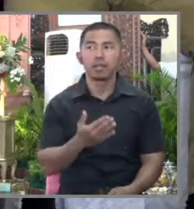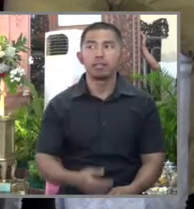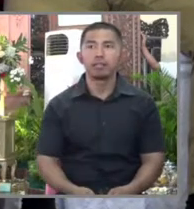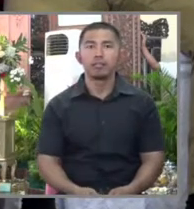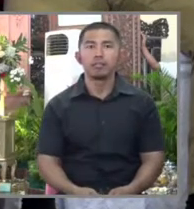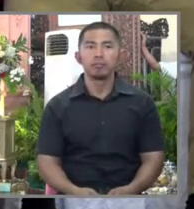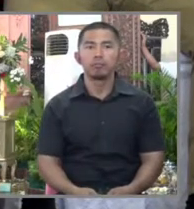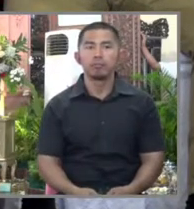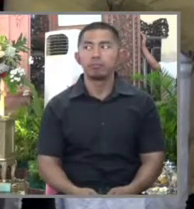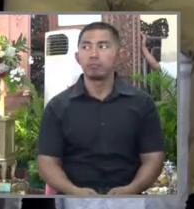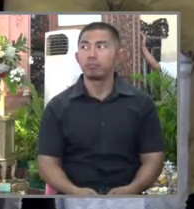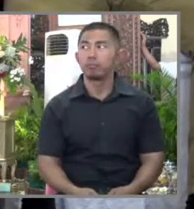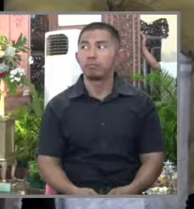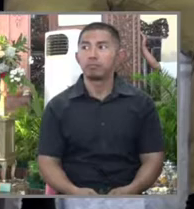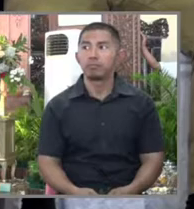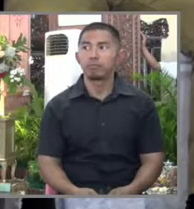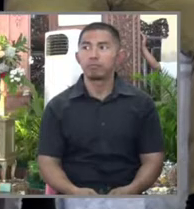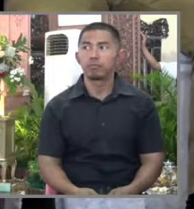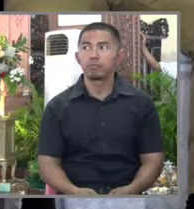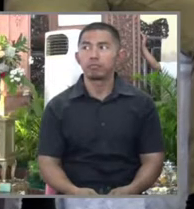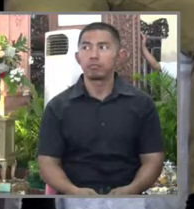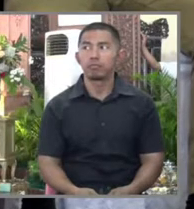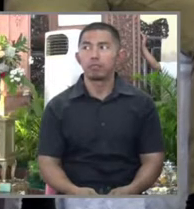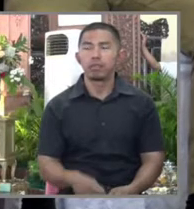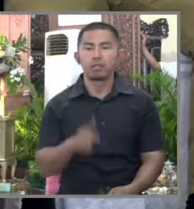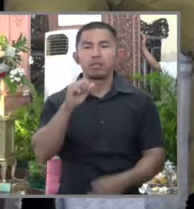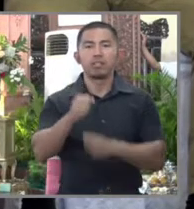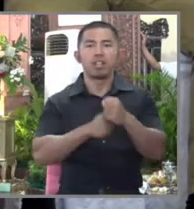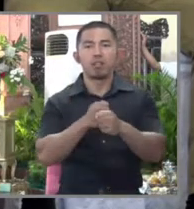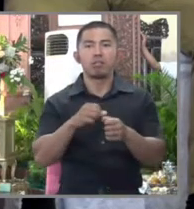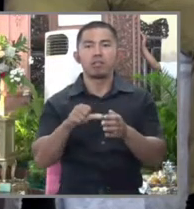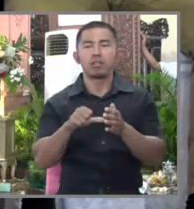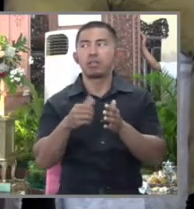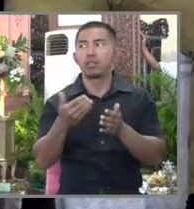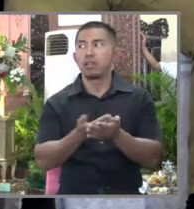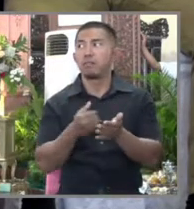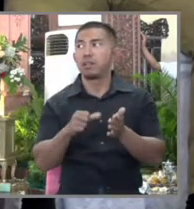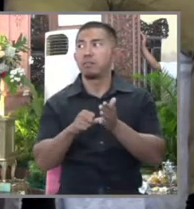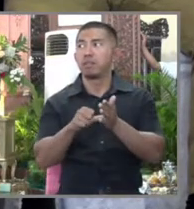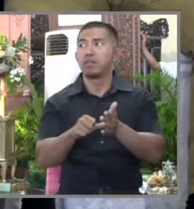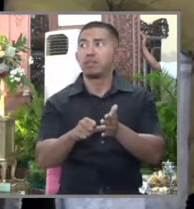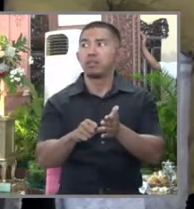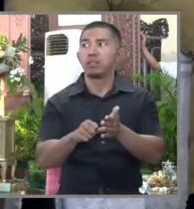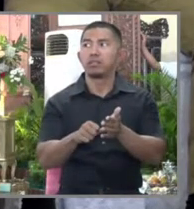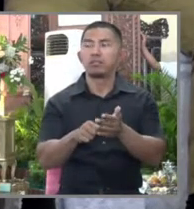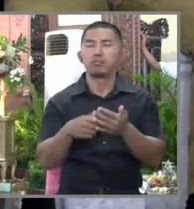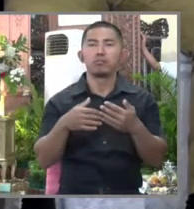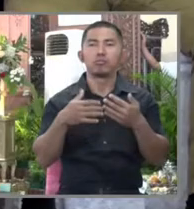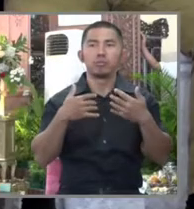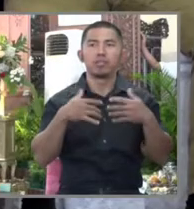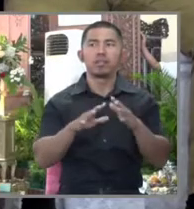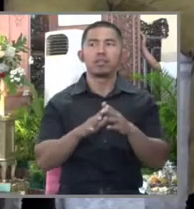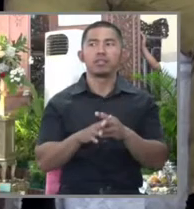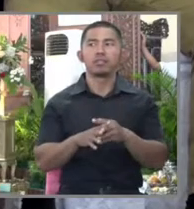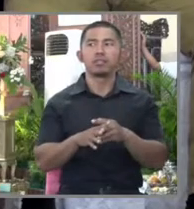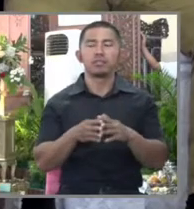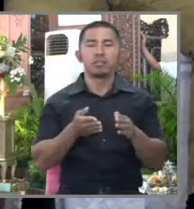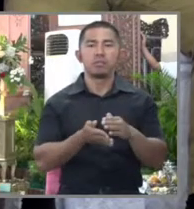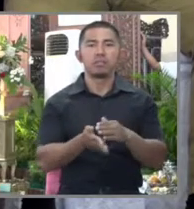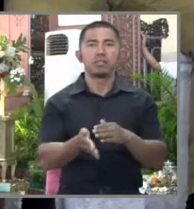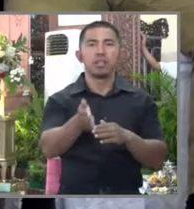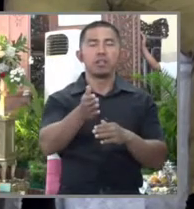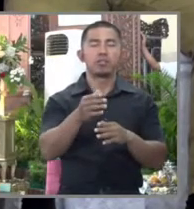Sama-sama. Ketemu. Oh, Bupati top. Tiap tahun kami dapat bantuan modal usaha per orang 3 juta. Mas, beres loh berarti. Rasa jalur desa.